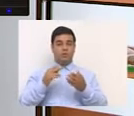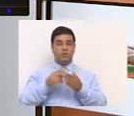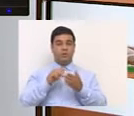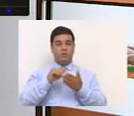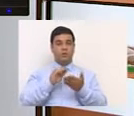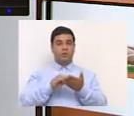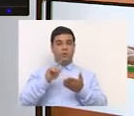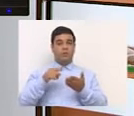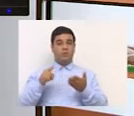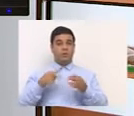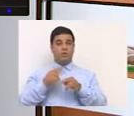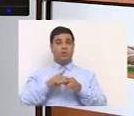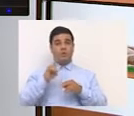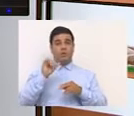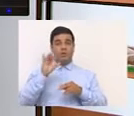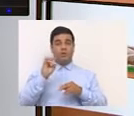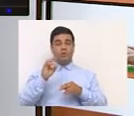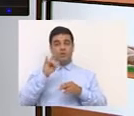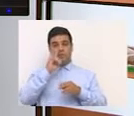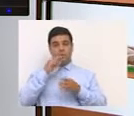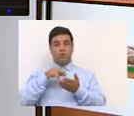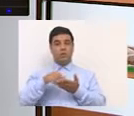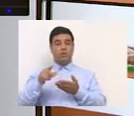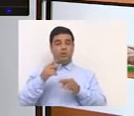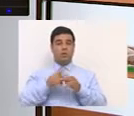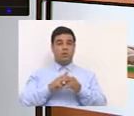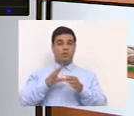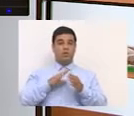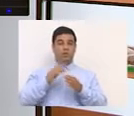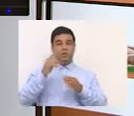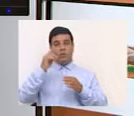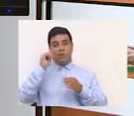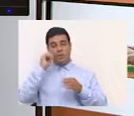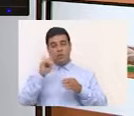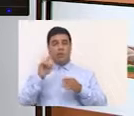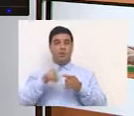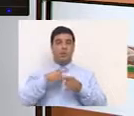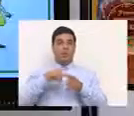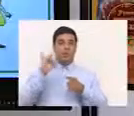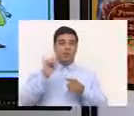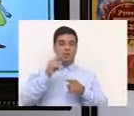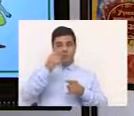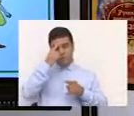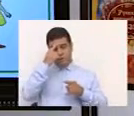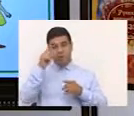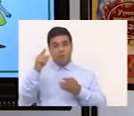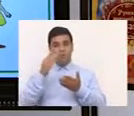запятые. Караваны в Самарканд шли из Китая или из Индии. У нас есть